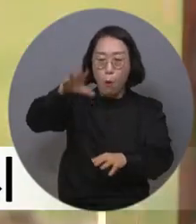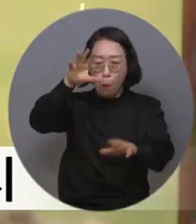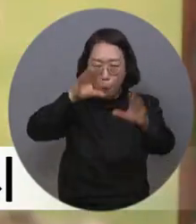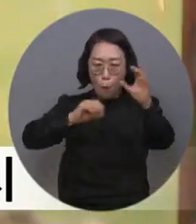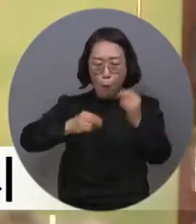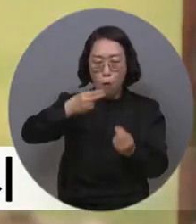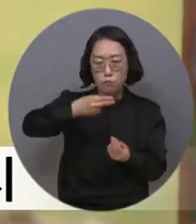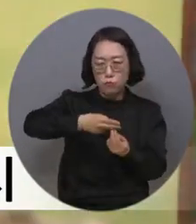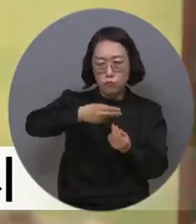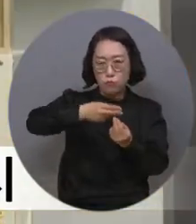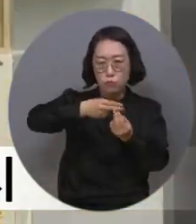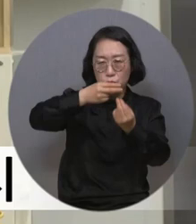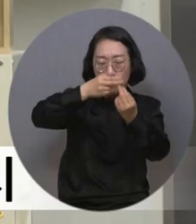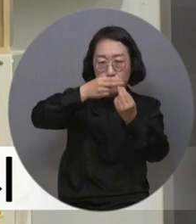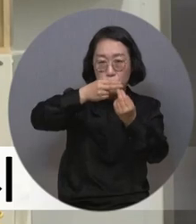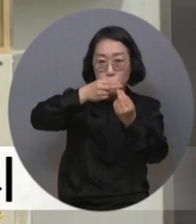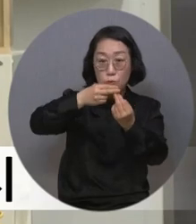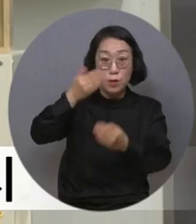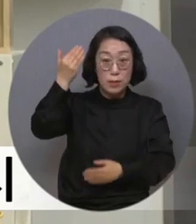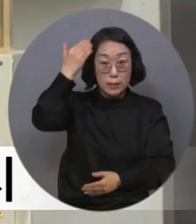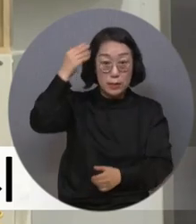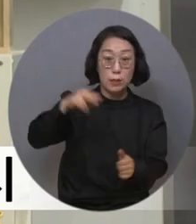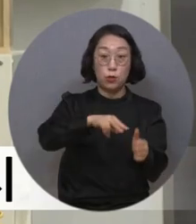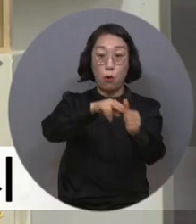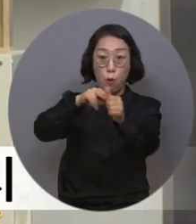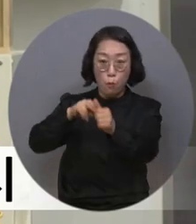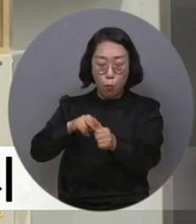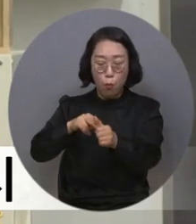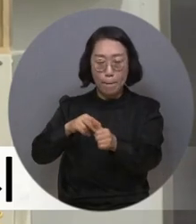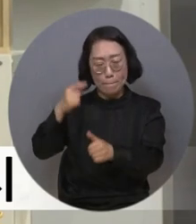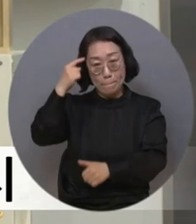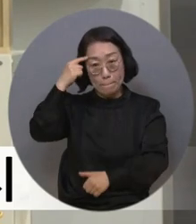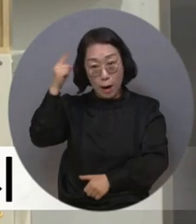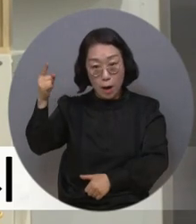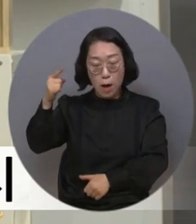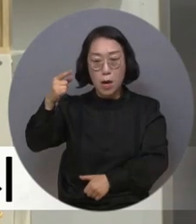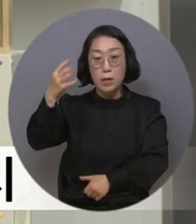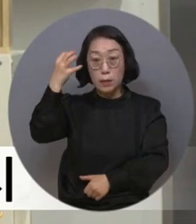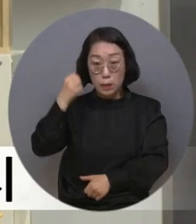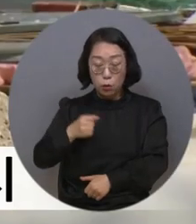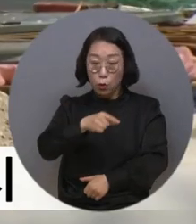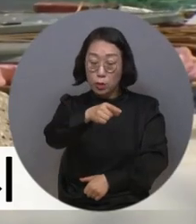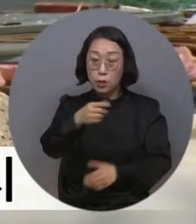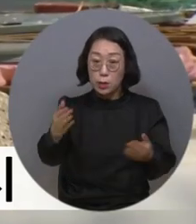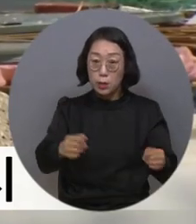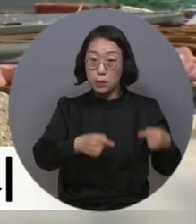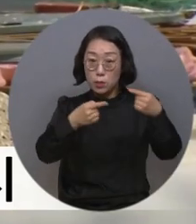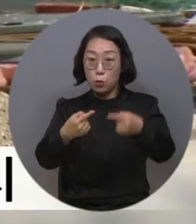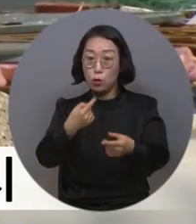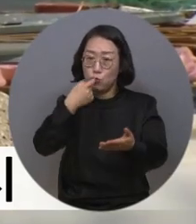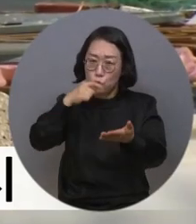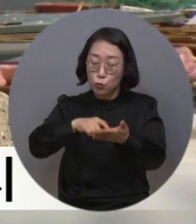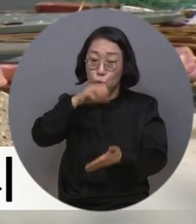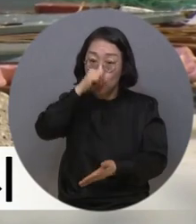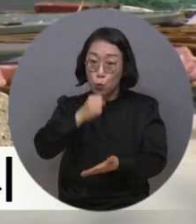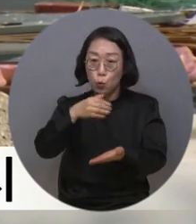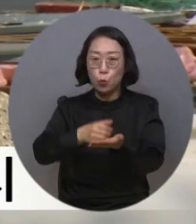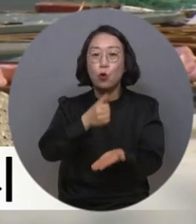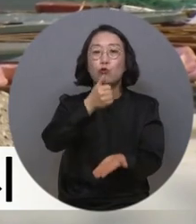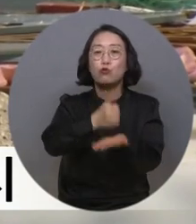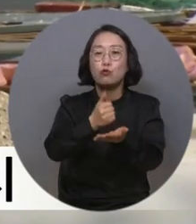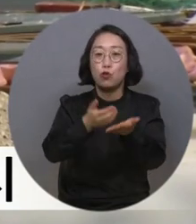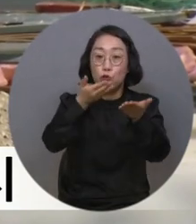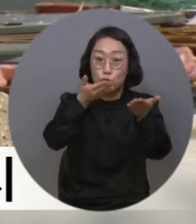장애정도와 재해 직종 고용 형태 등을 반영해 산재 근로자에게 취업 가능성이 높은 직종을 추천하고 공공